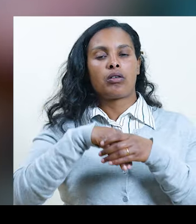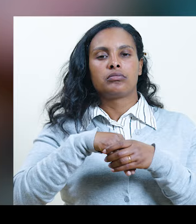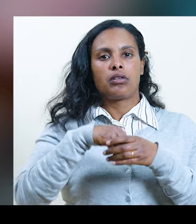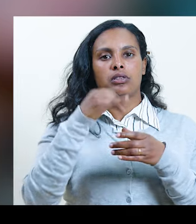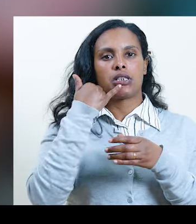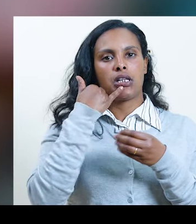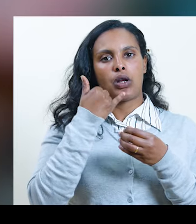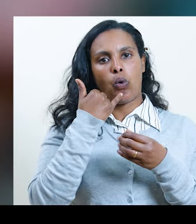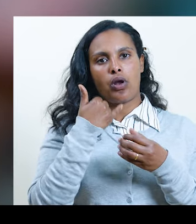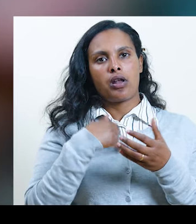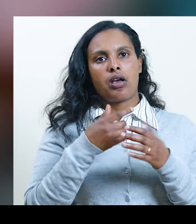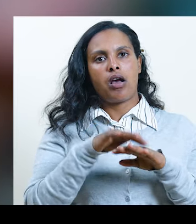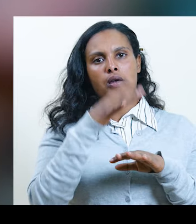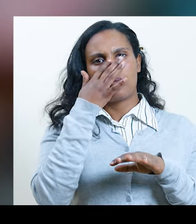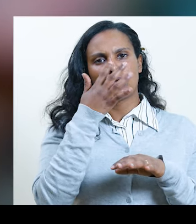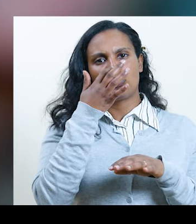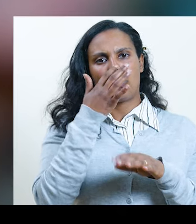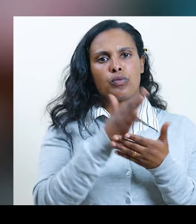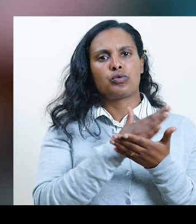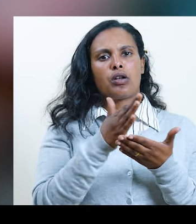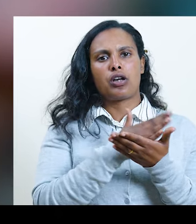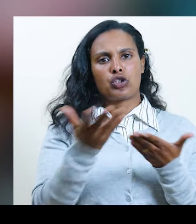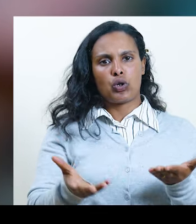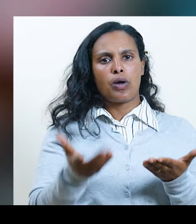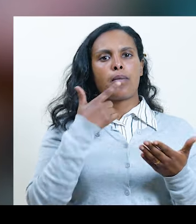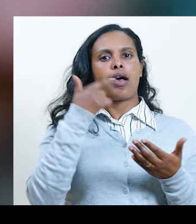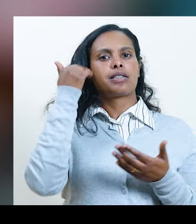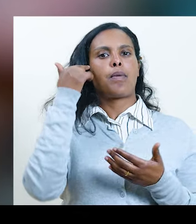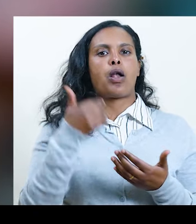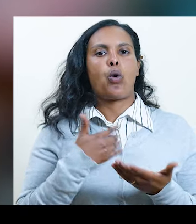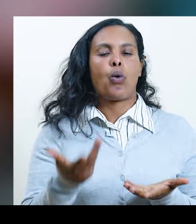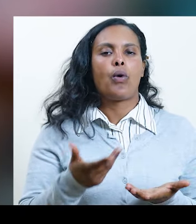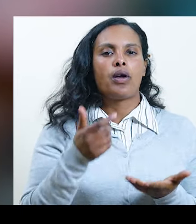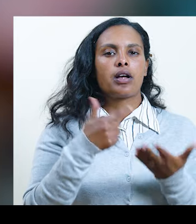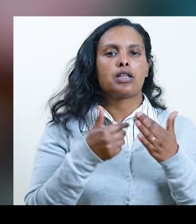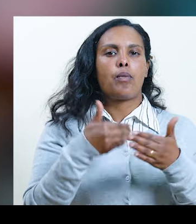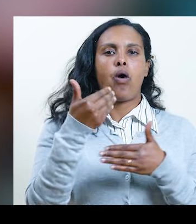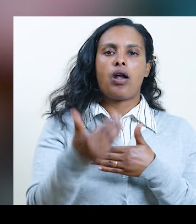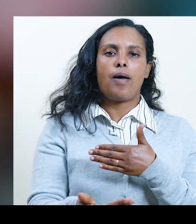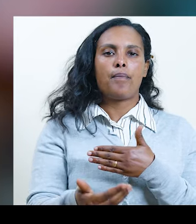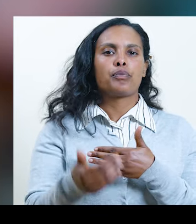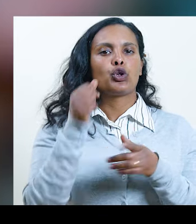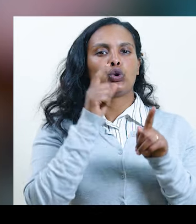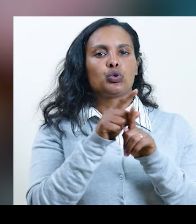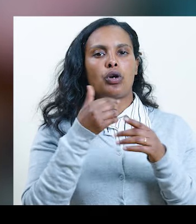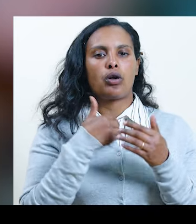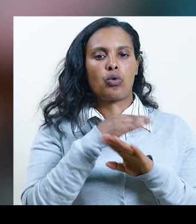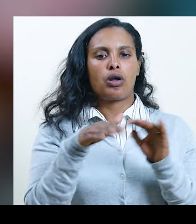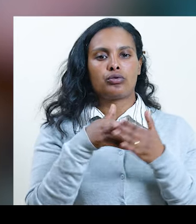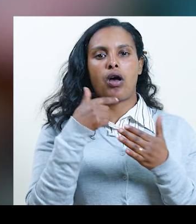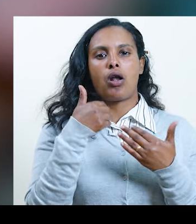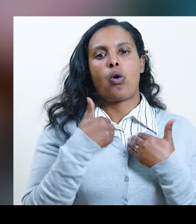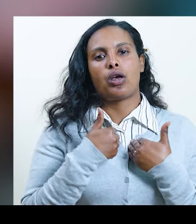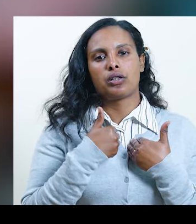ስልክ እየደወሉልኝ ነውና እኔ ካለኝ ልምድ ብዙ ነገሮች አጋርቻቸዋለሁ ይያስባለሁ ከዚህ በኋላ እህቶች